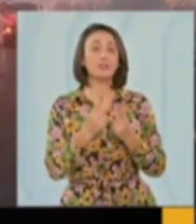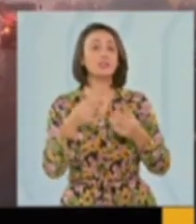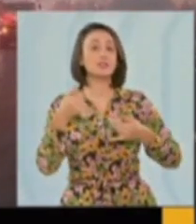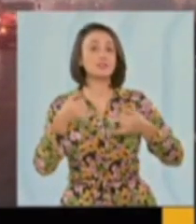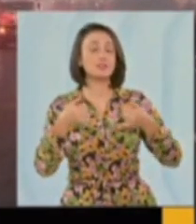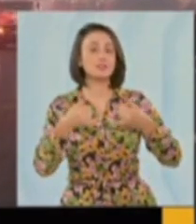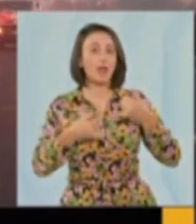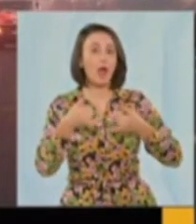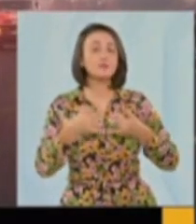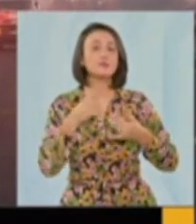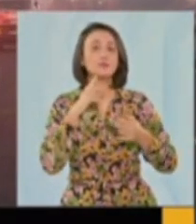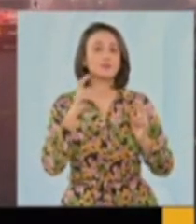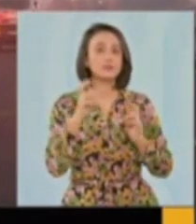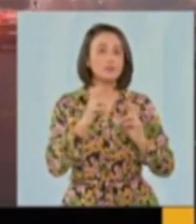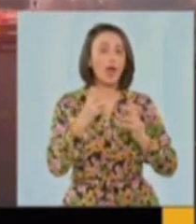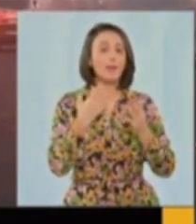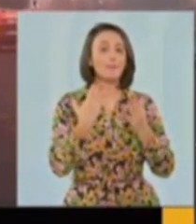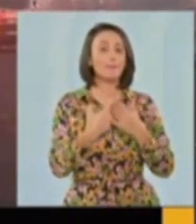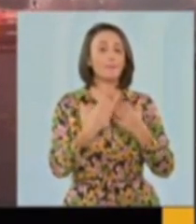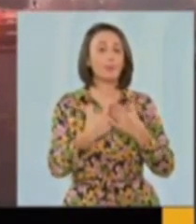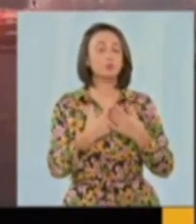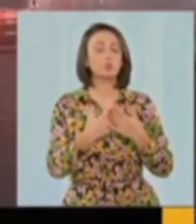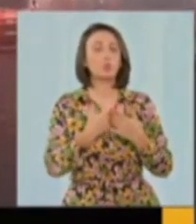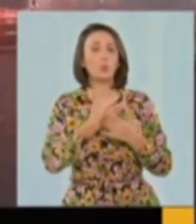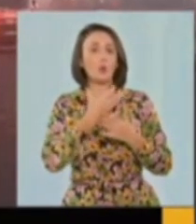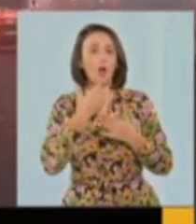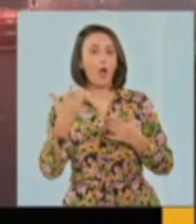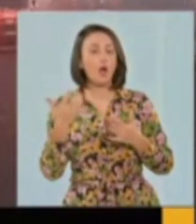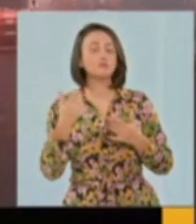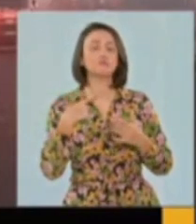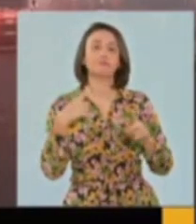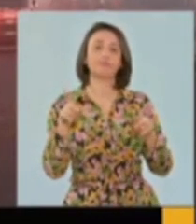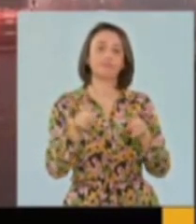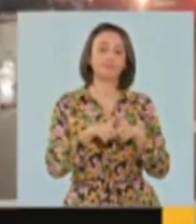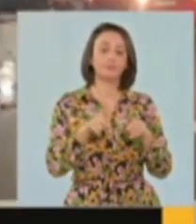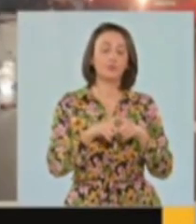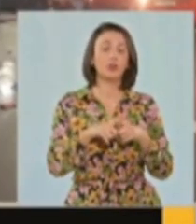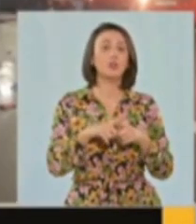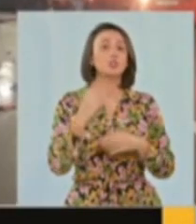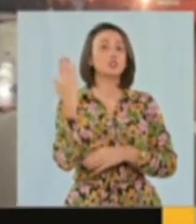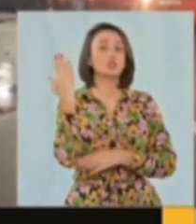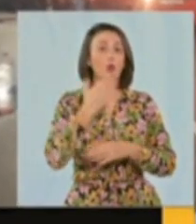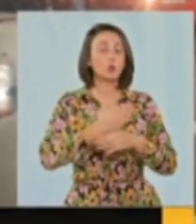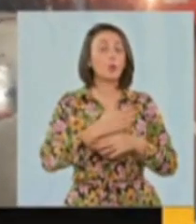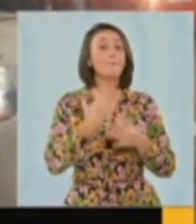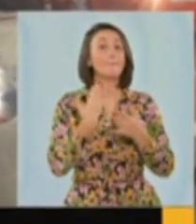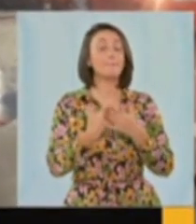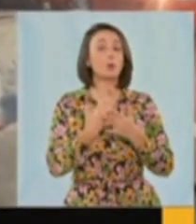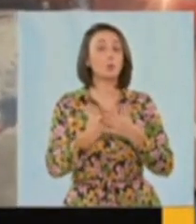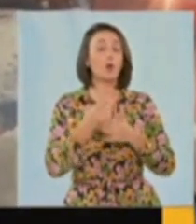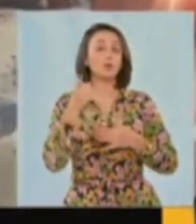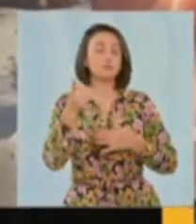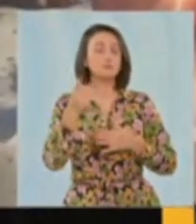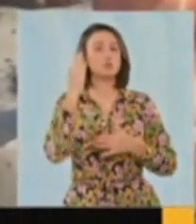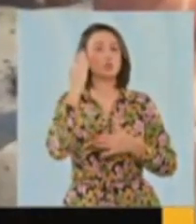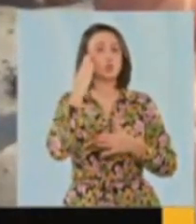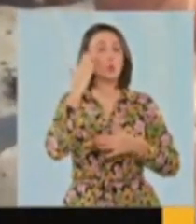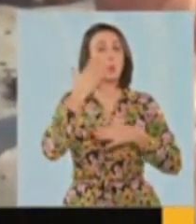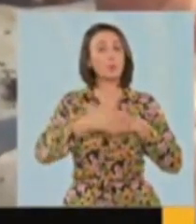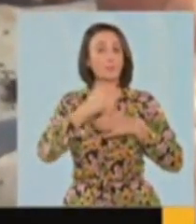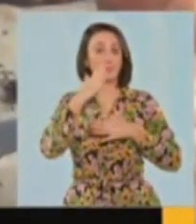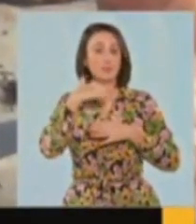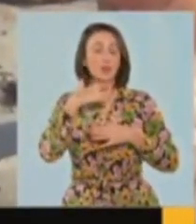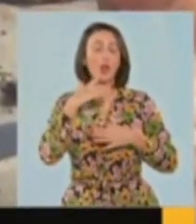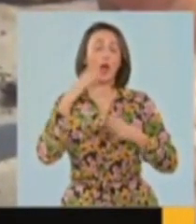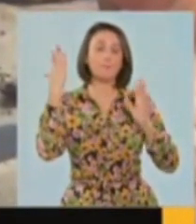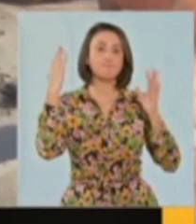de climatizare, sistemul de dezapurire, sigur că da, ștergătoarele, pentru că ați văzut dumneavoastră în ultimele zile